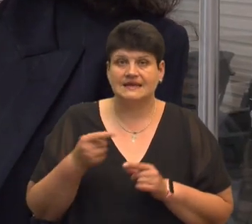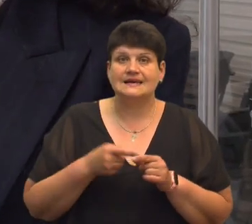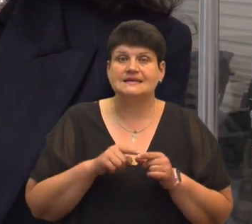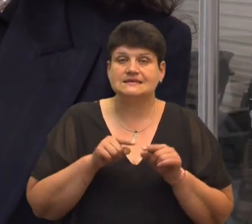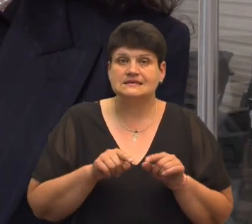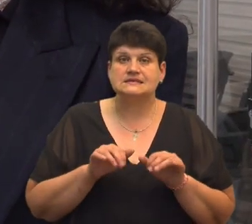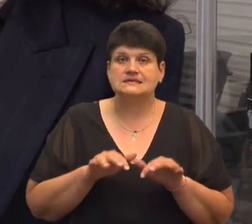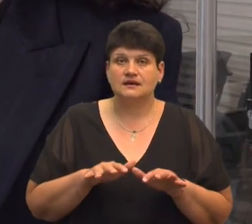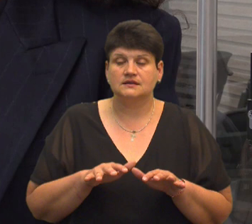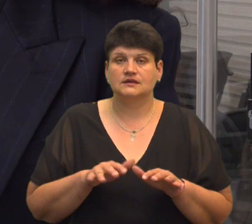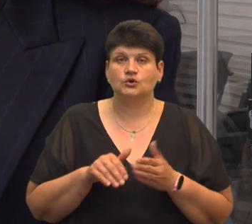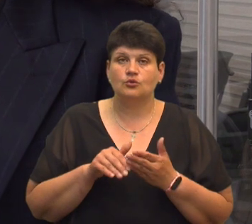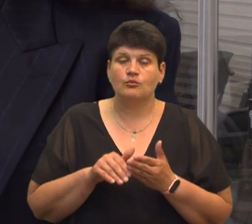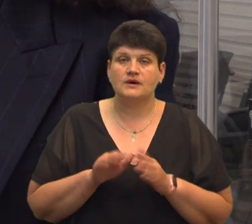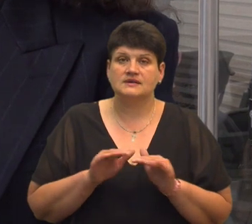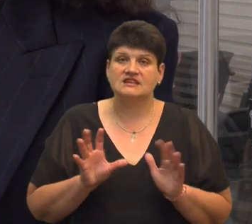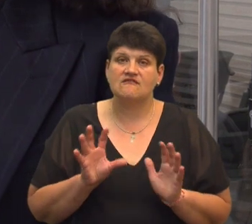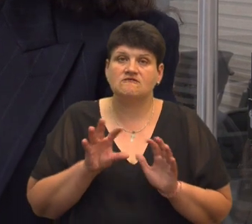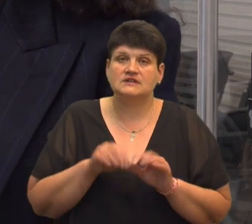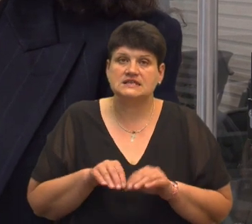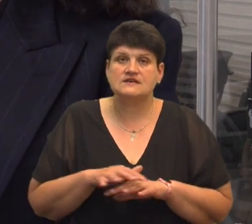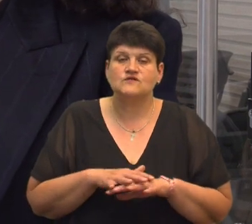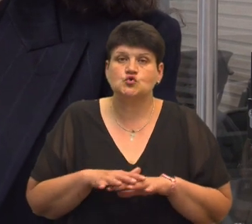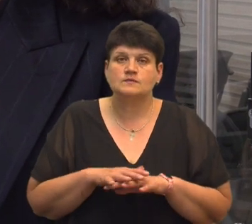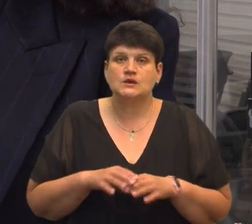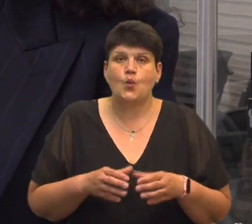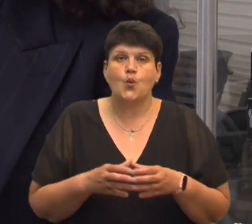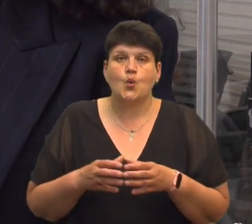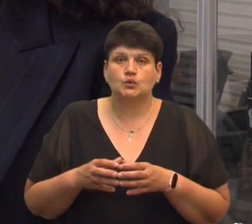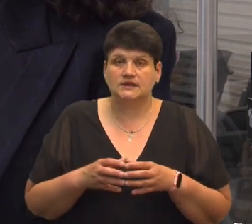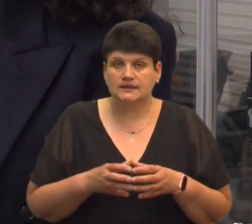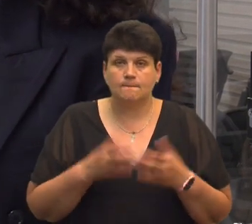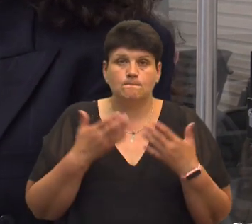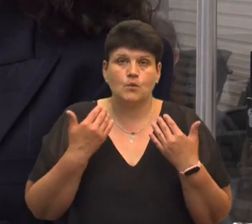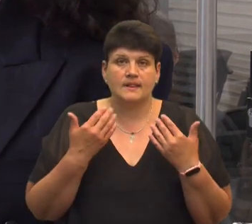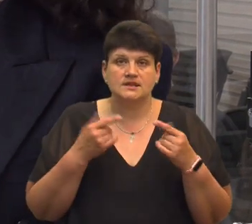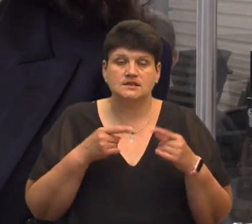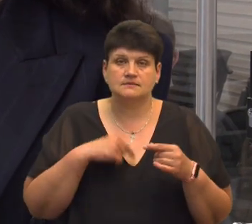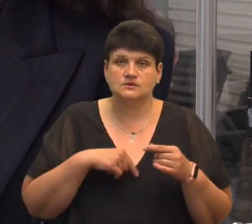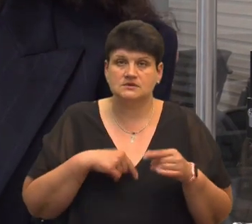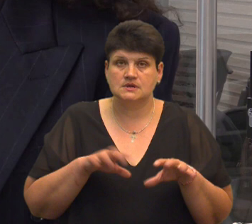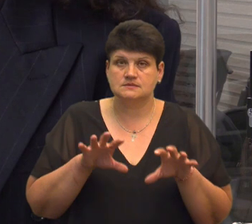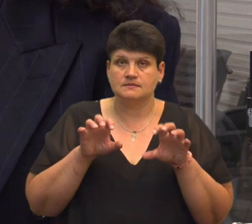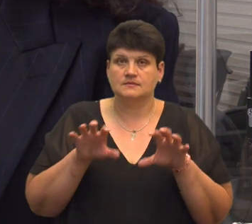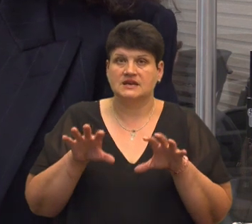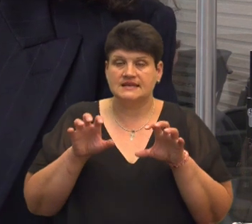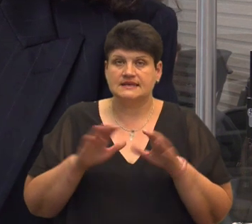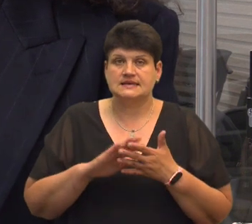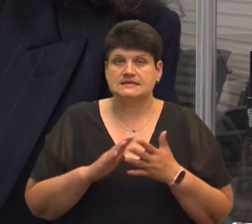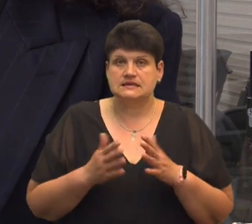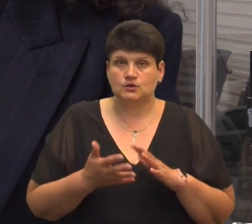дітям влитися в суспільство, в колектив, полегшити їхнє психологічне сприйняття ситуації, так як